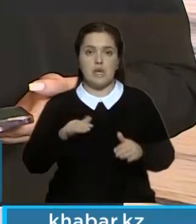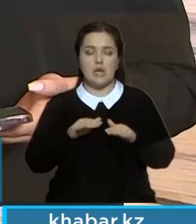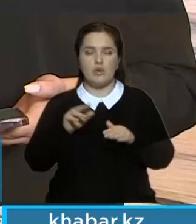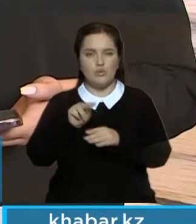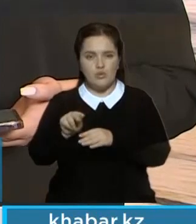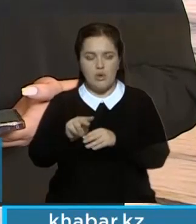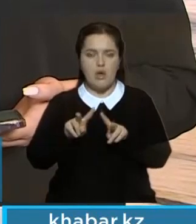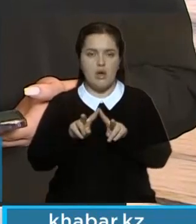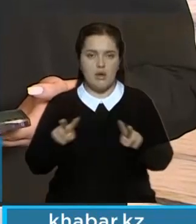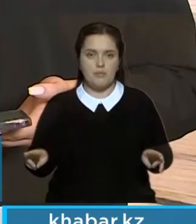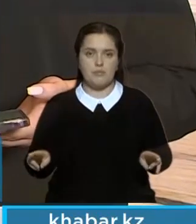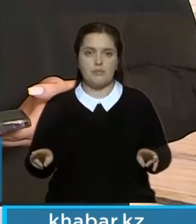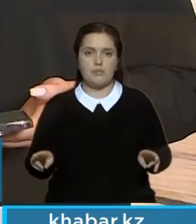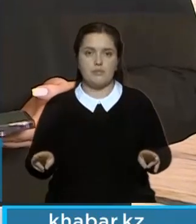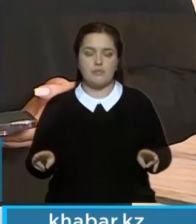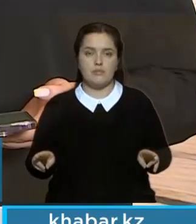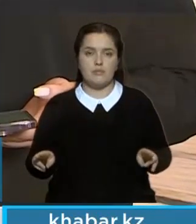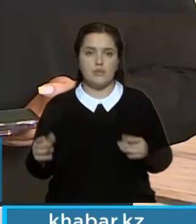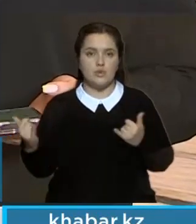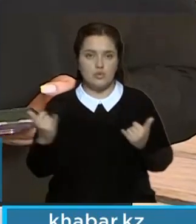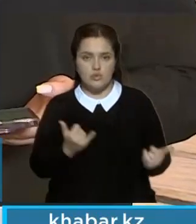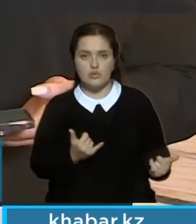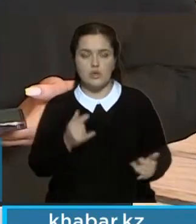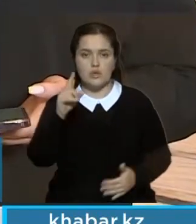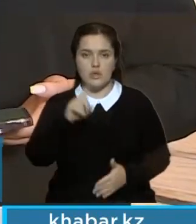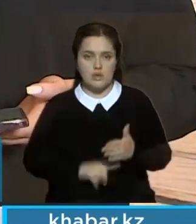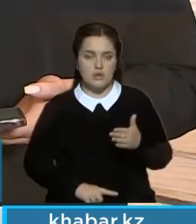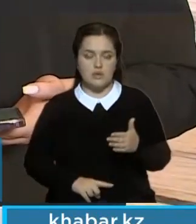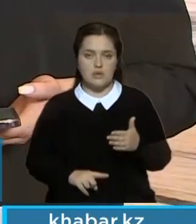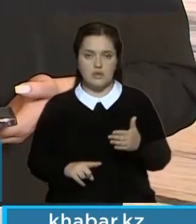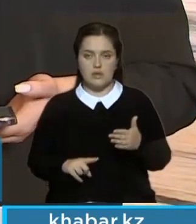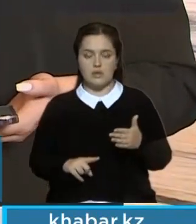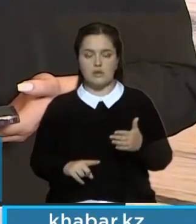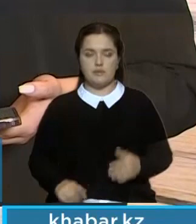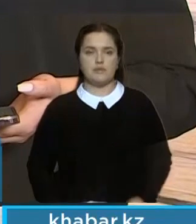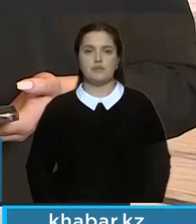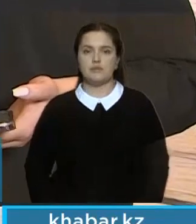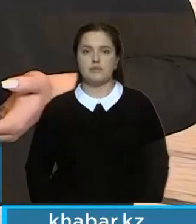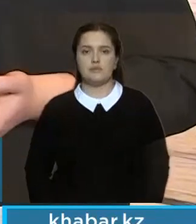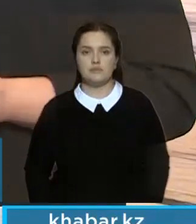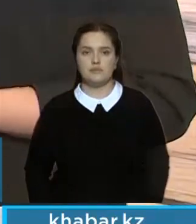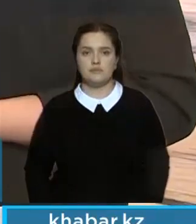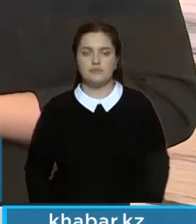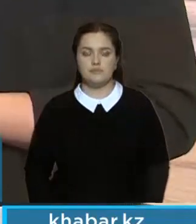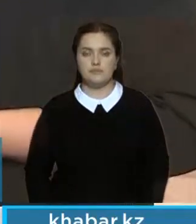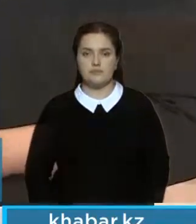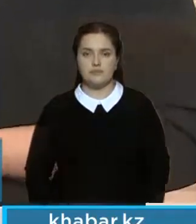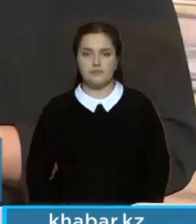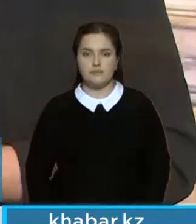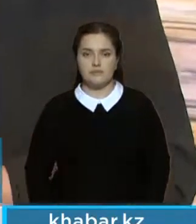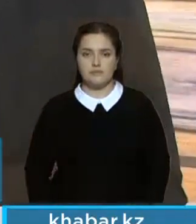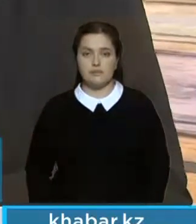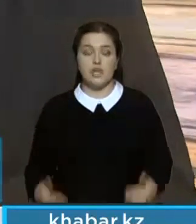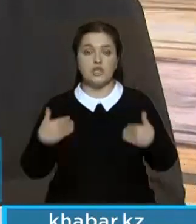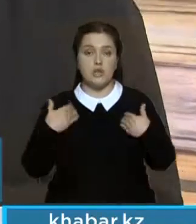живут сегодня, служат надежно. Я уверен в своих учениках. Спасибо большое. Желаю